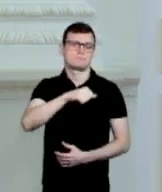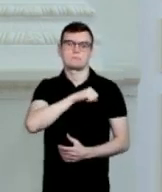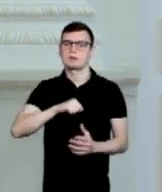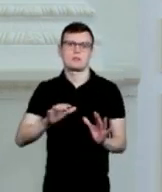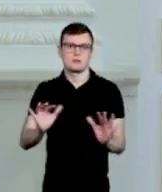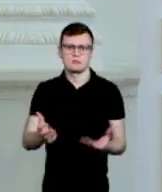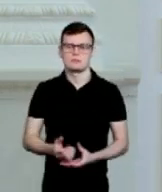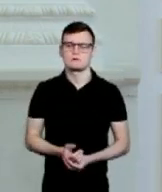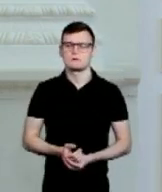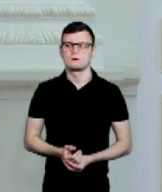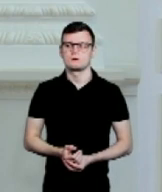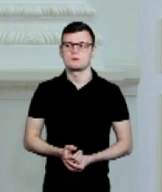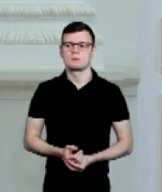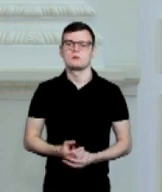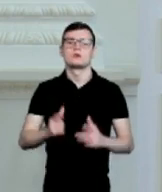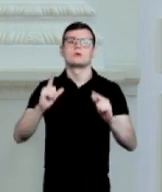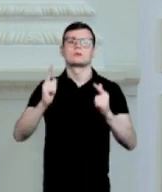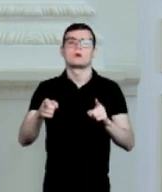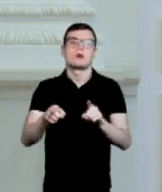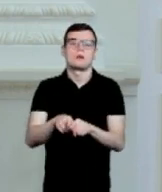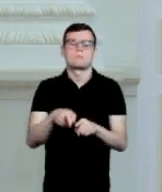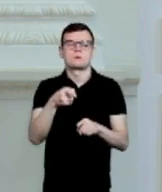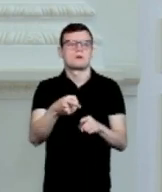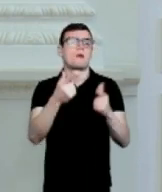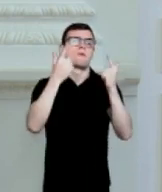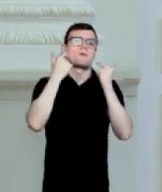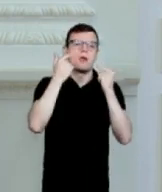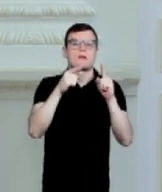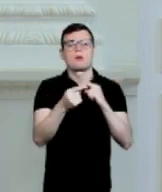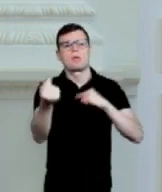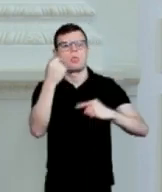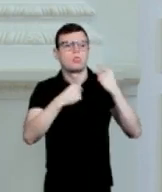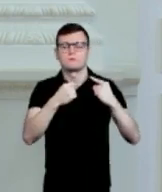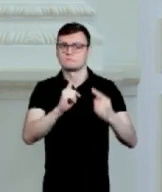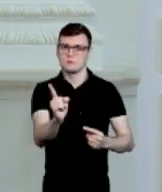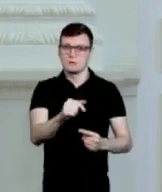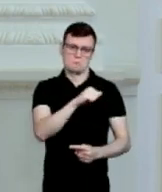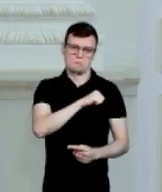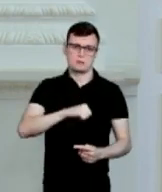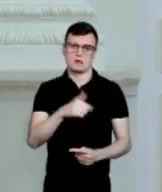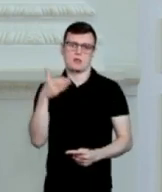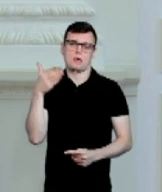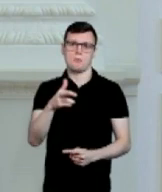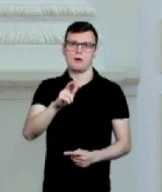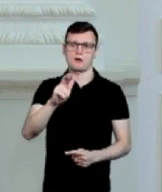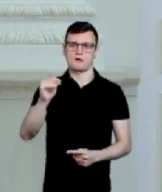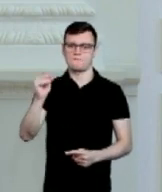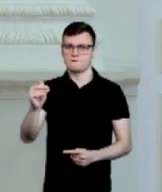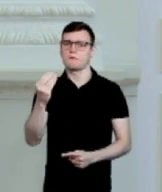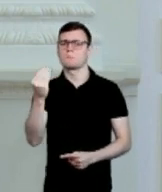ne vertė kažkas iš išorės, prisiemėme tam tikrus kriterijus RRF